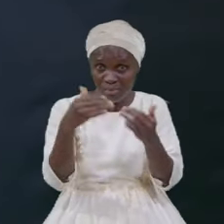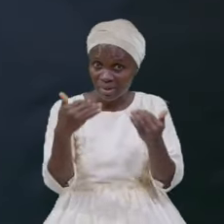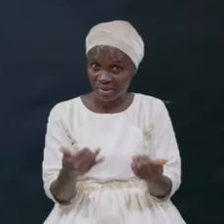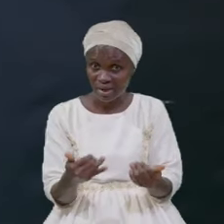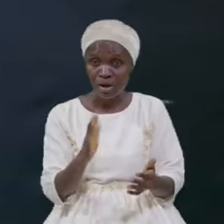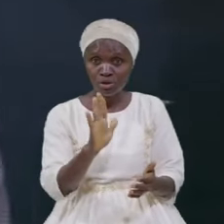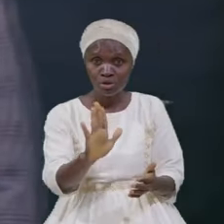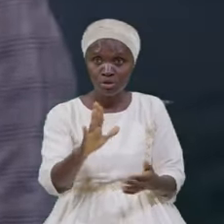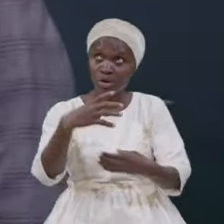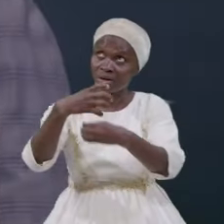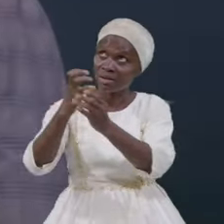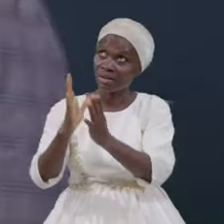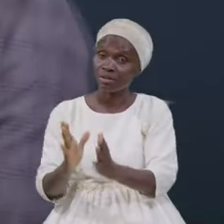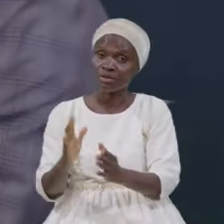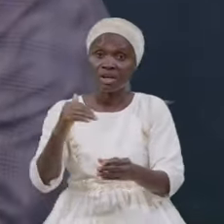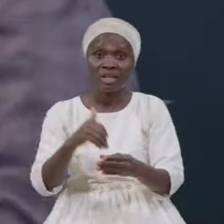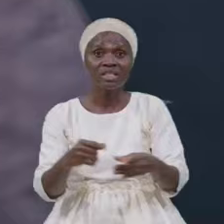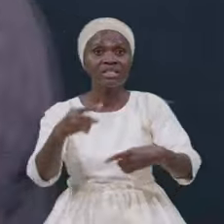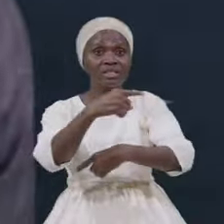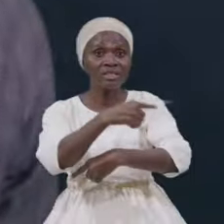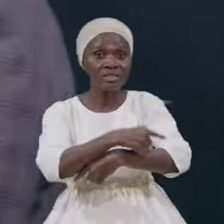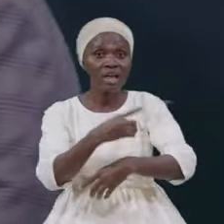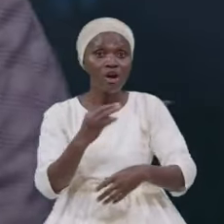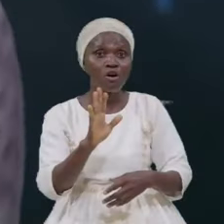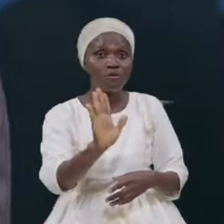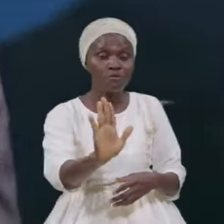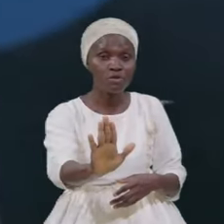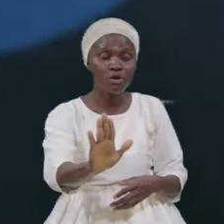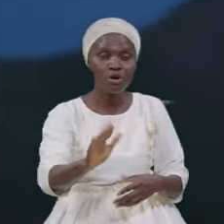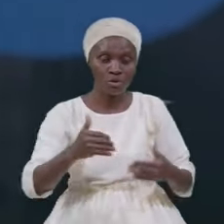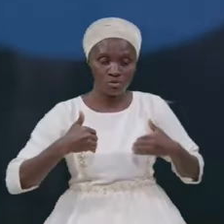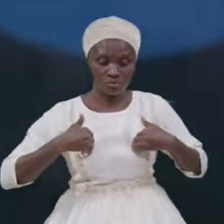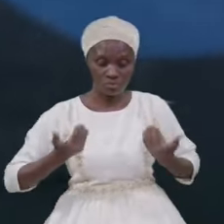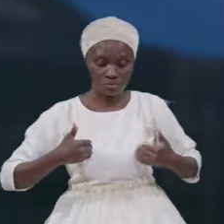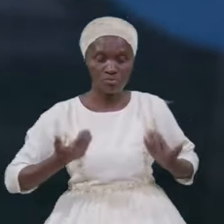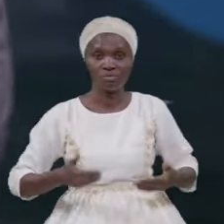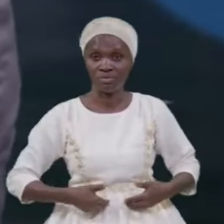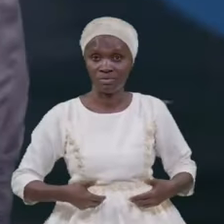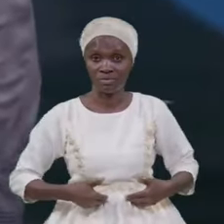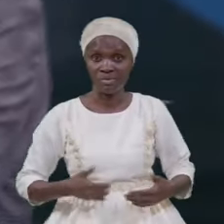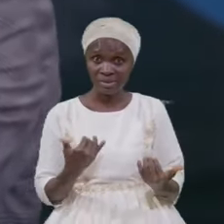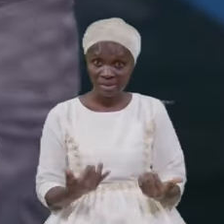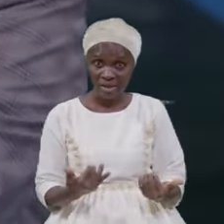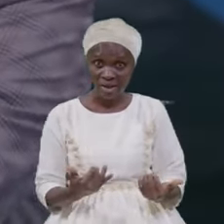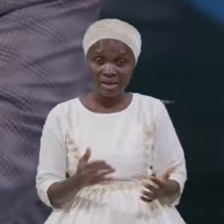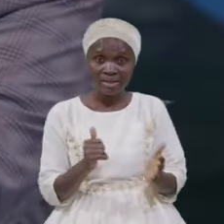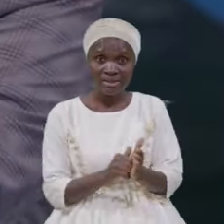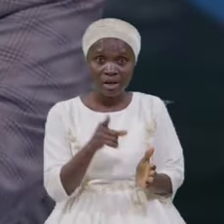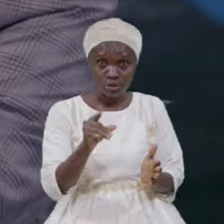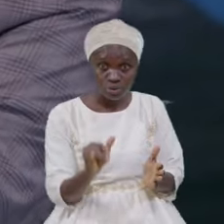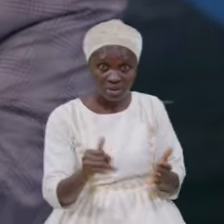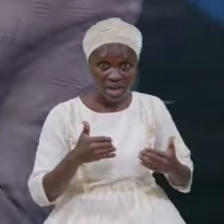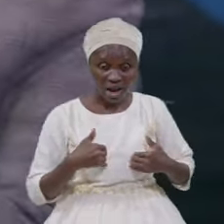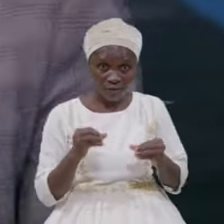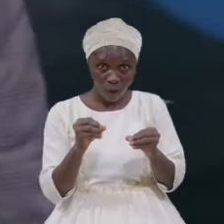les jours de ta jeunesse. En ce moment, pendant que l'opportunité est encore disponible pour voir le